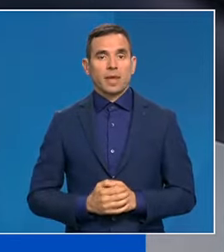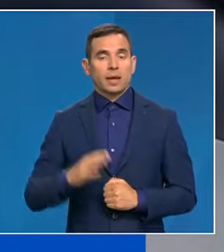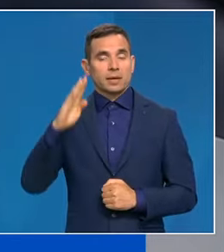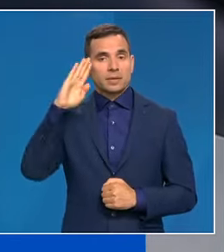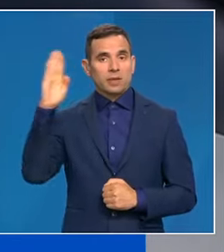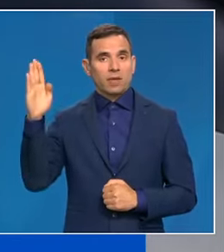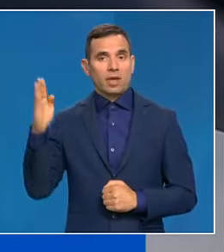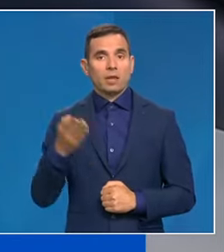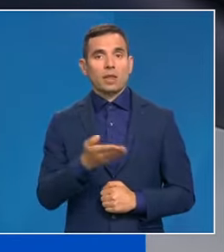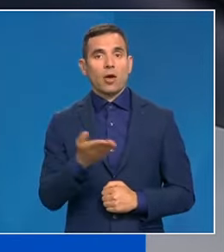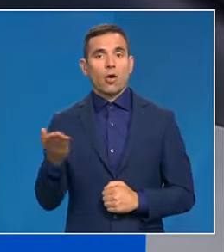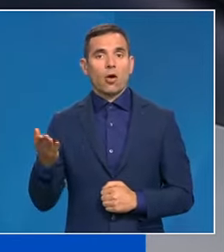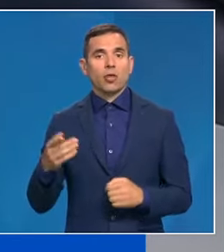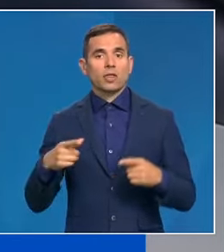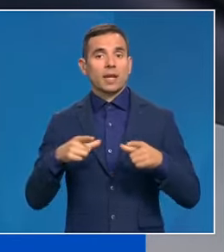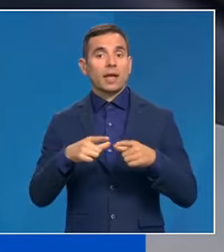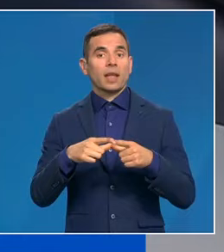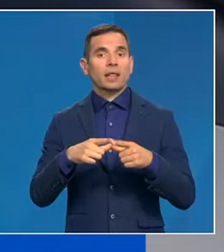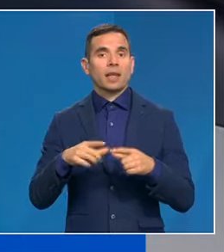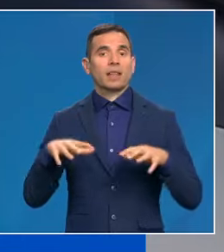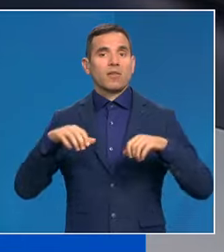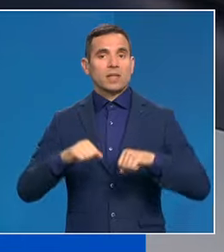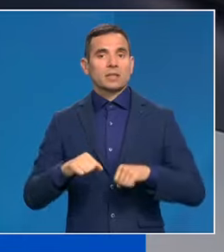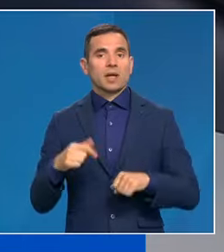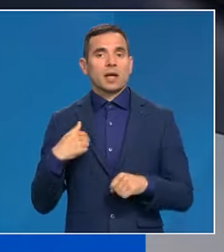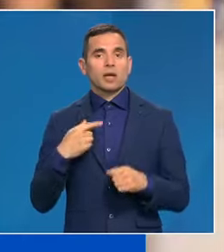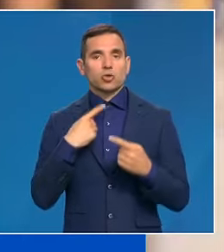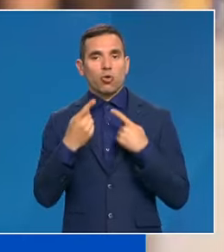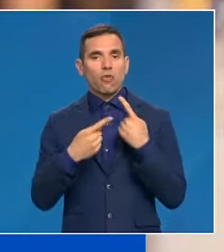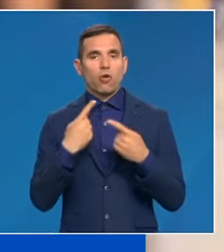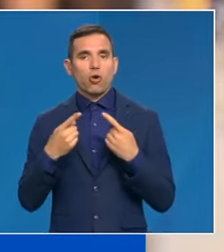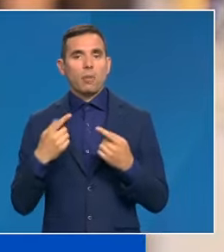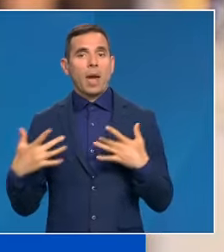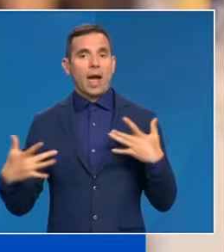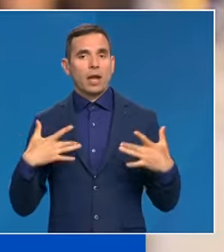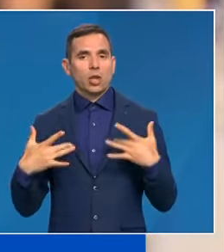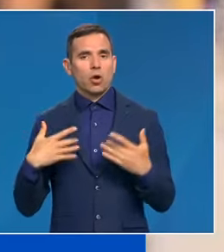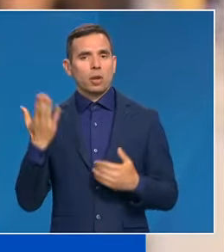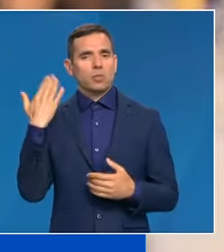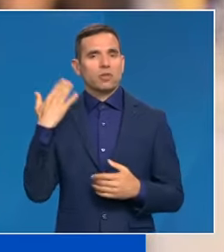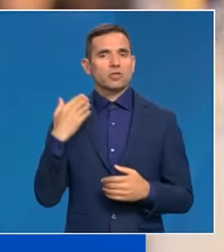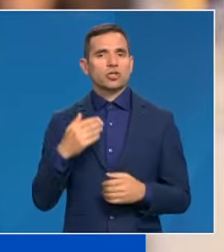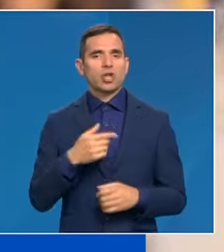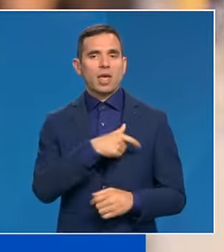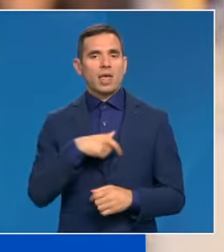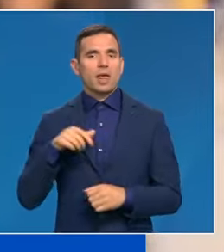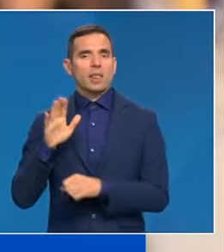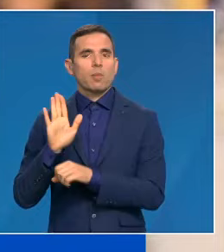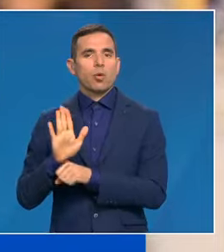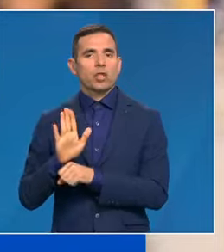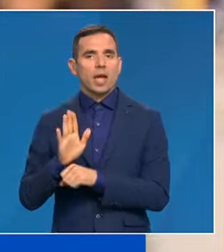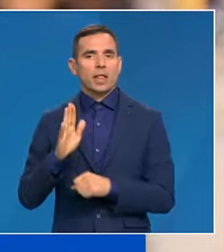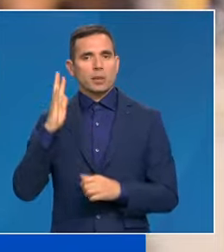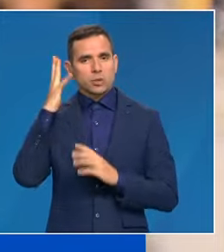Здравейте! Здравейте от триъгълника на властта. Тук мои събеседници ще са харизматични актьори, бивши депутати, психолози, лидери на